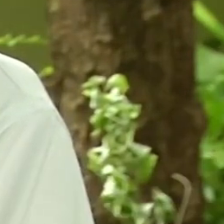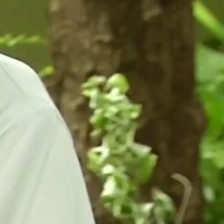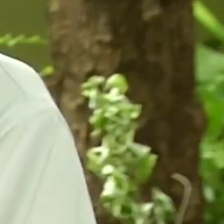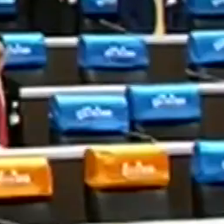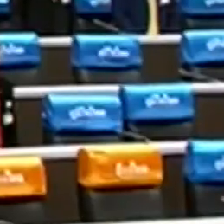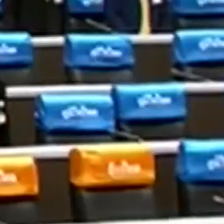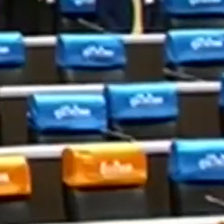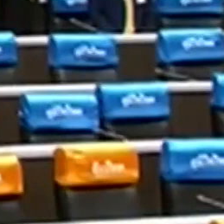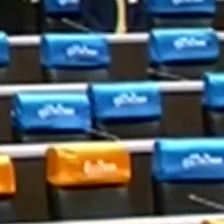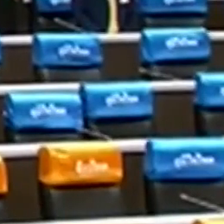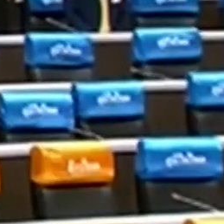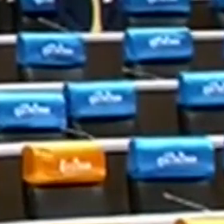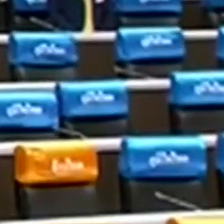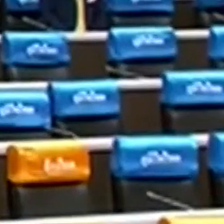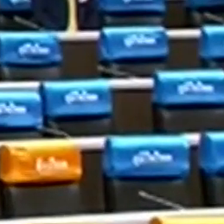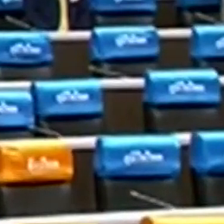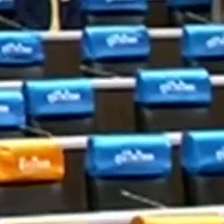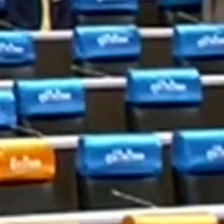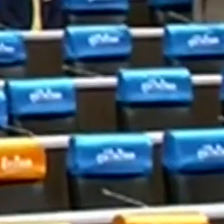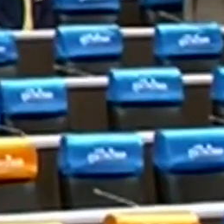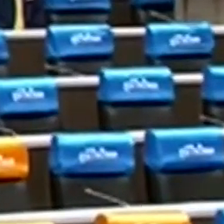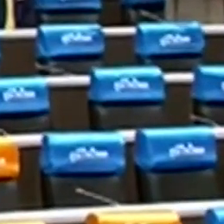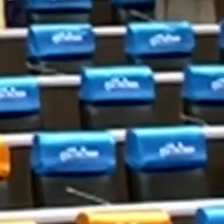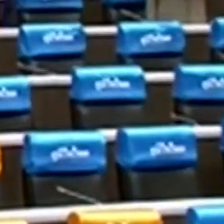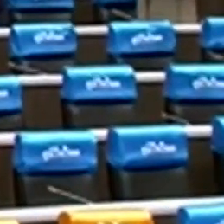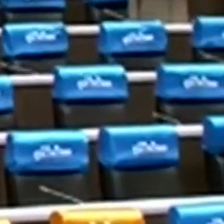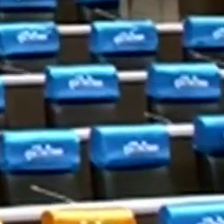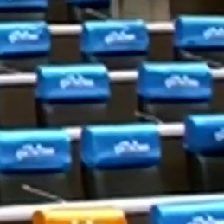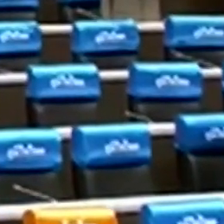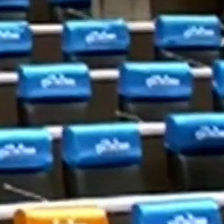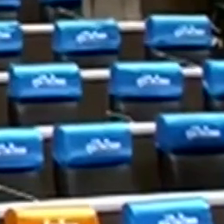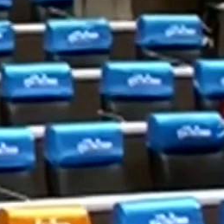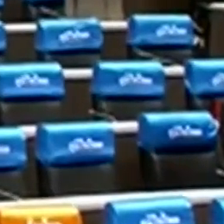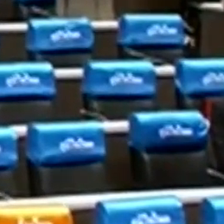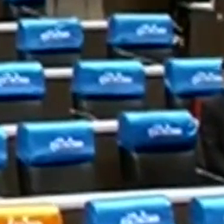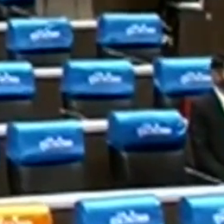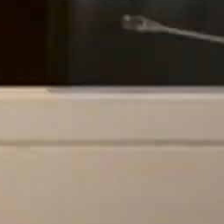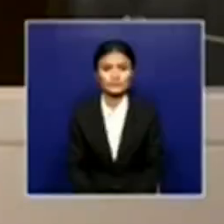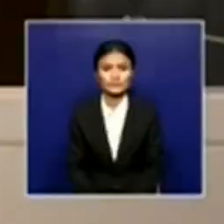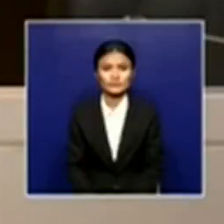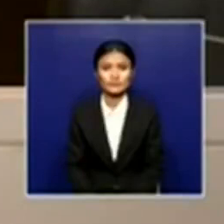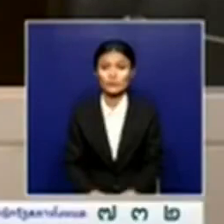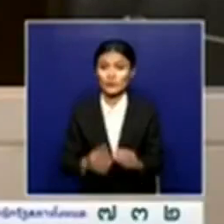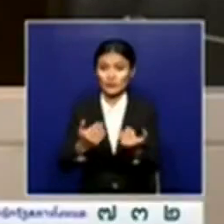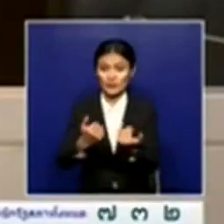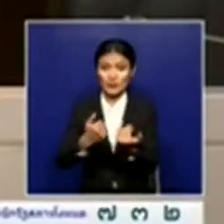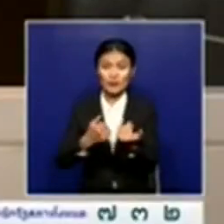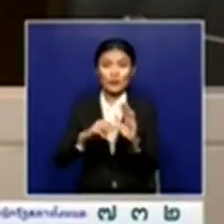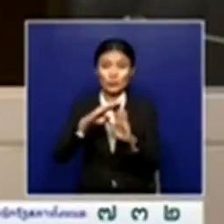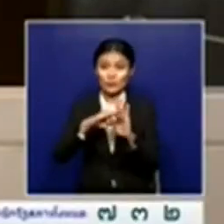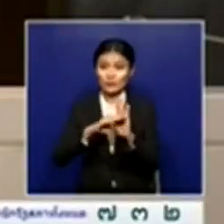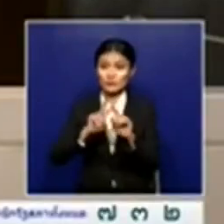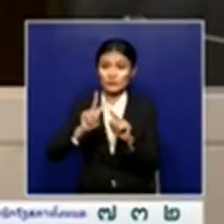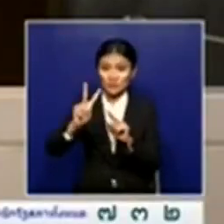ปก็ร้อยหมด ส่วนกลไกในสภาที่พยายามจะตั้งคณะกรรมการเพื่อถามหาข้อเรียกร้องจากผู้ชุมนุมเวล